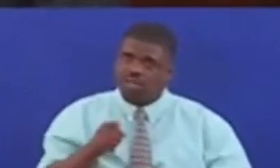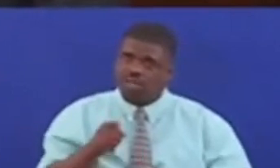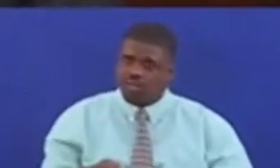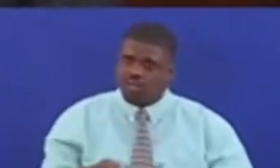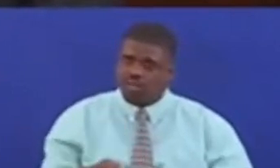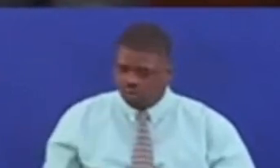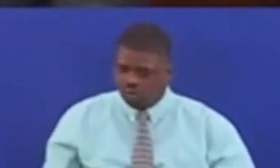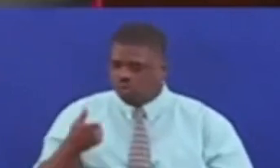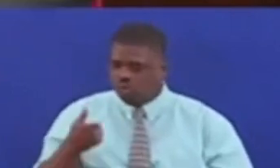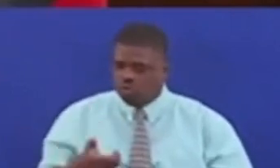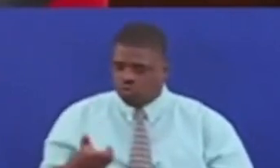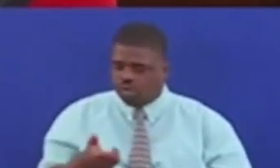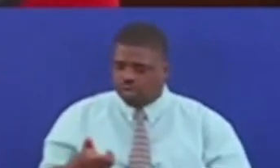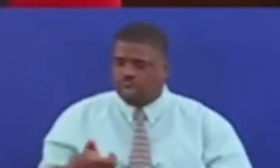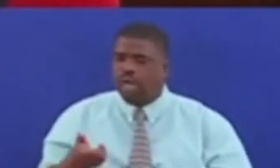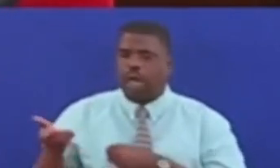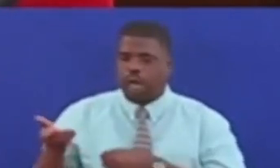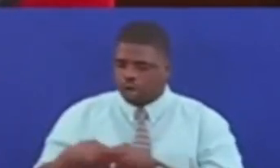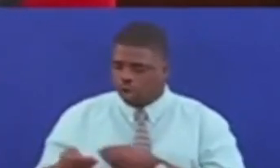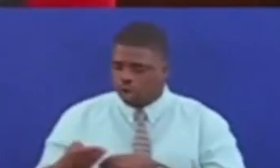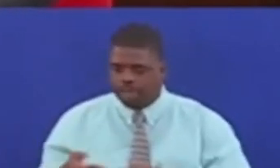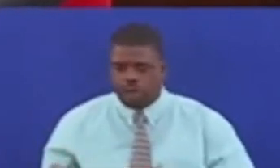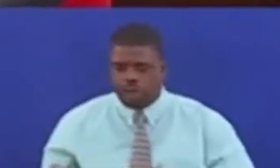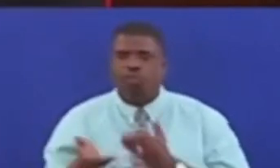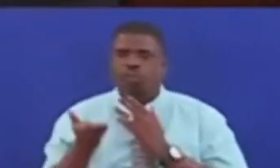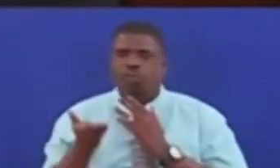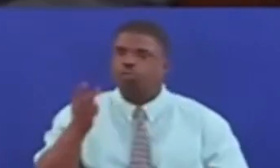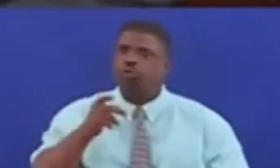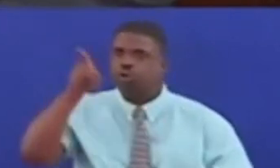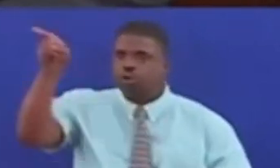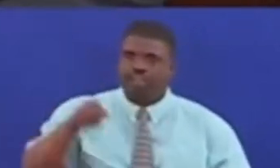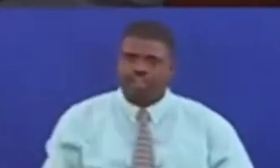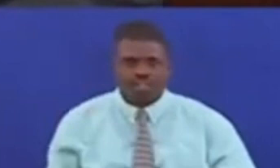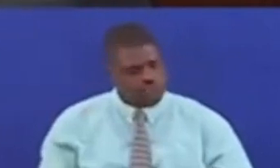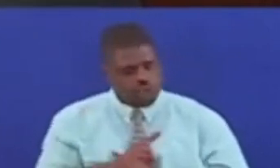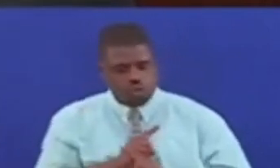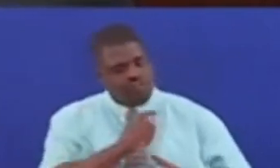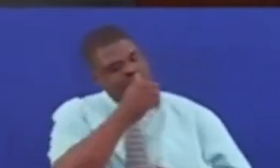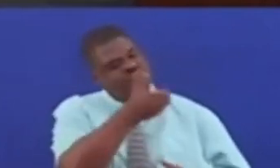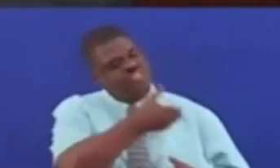tuione huko vijijini, sio kwenye vitabu.